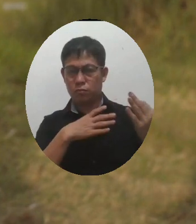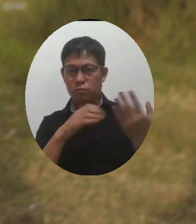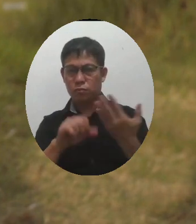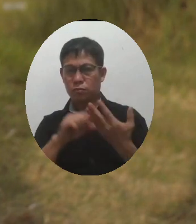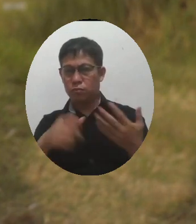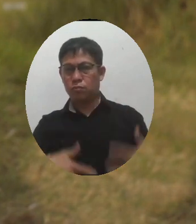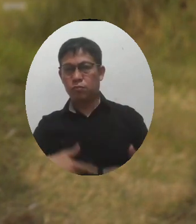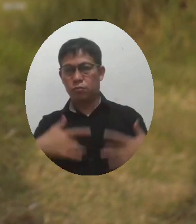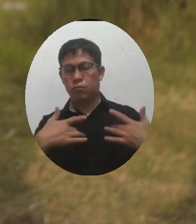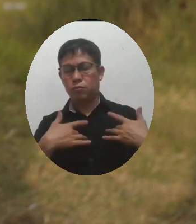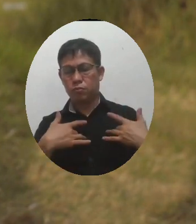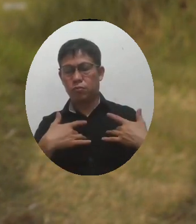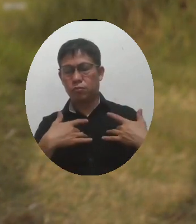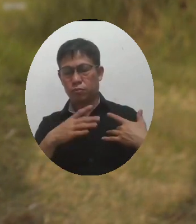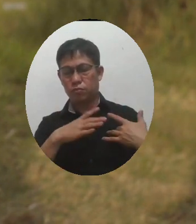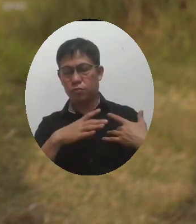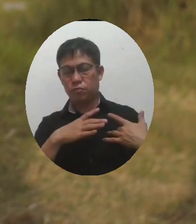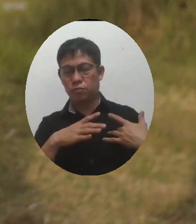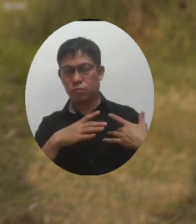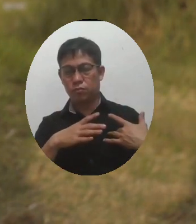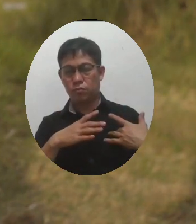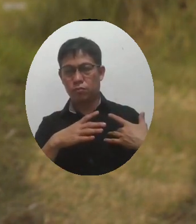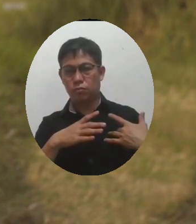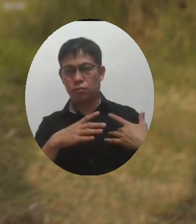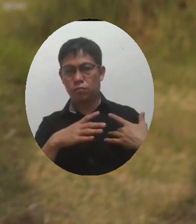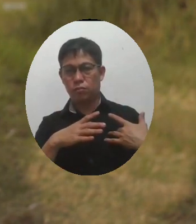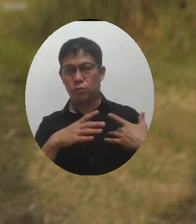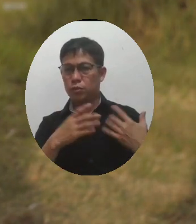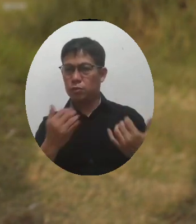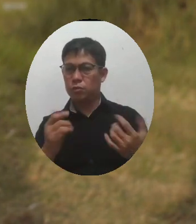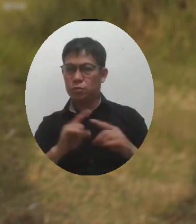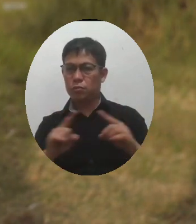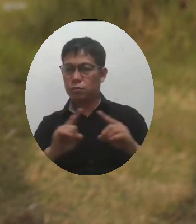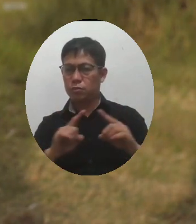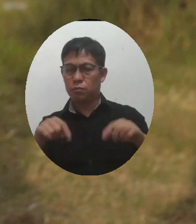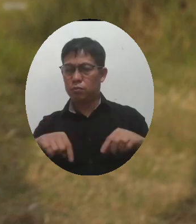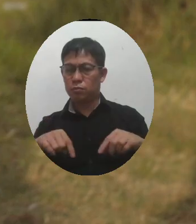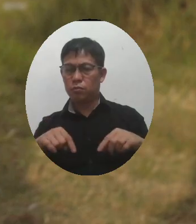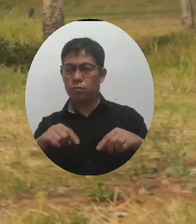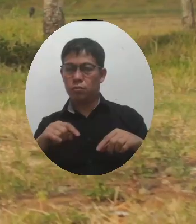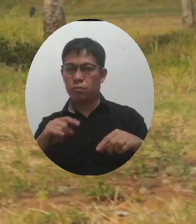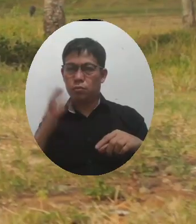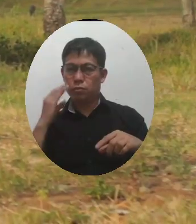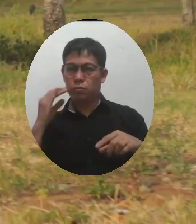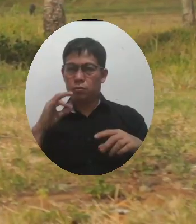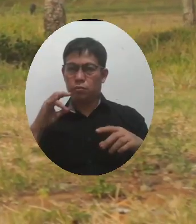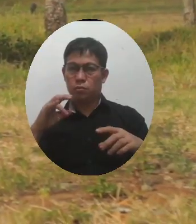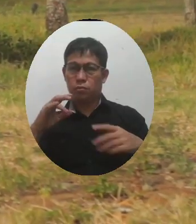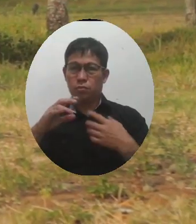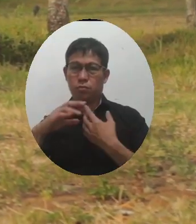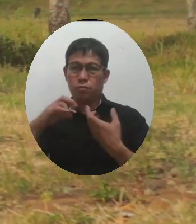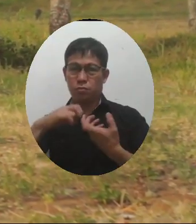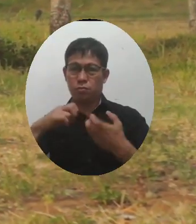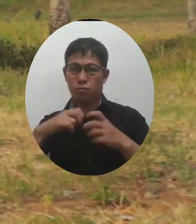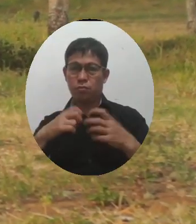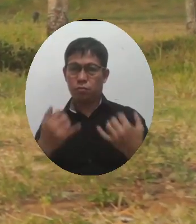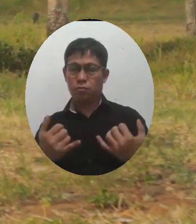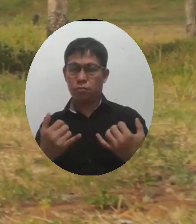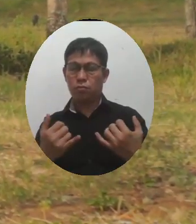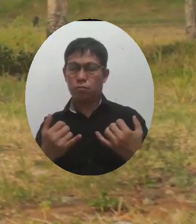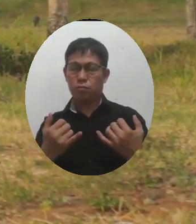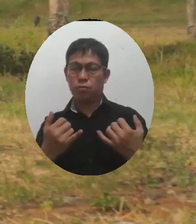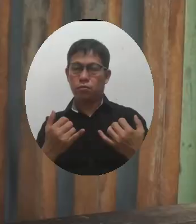kasagana, pero talagang nakakaraos po kami noon, eka nga po ng nanay ko. Iba yung hirap namin ngayon na nararanasan.